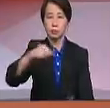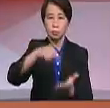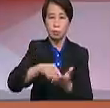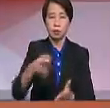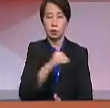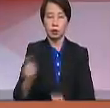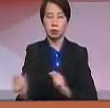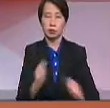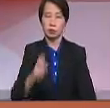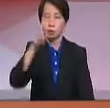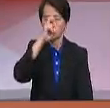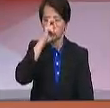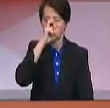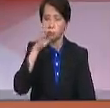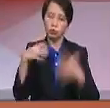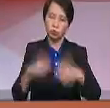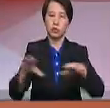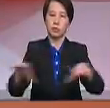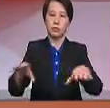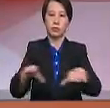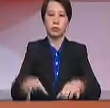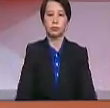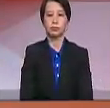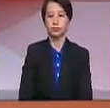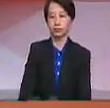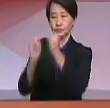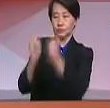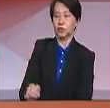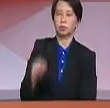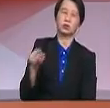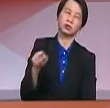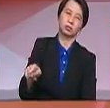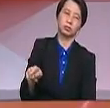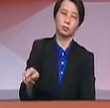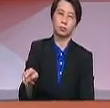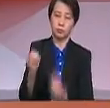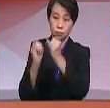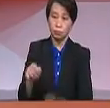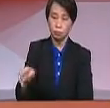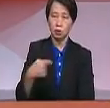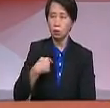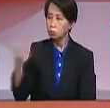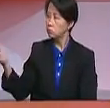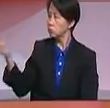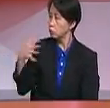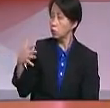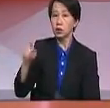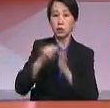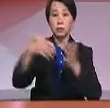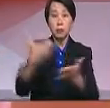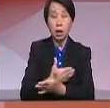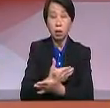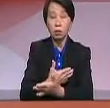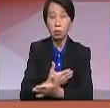tindakan tegas diambil. Individu tersebut, saya difahamkan yang terbaru